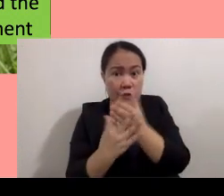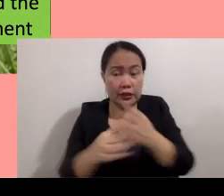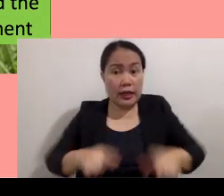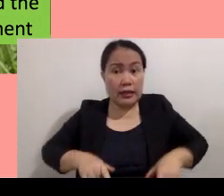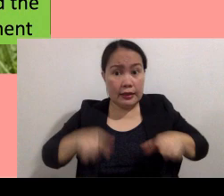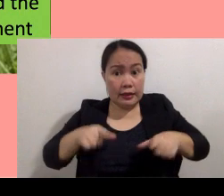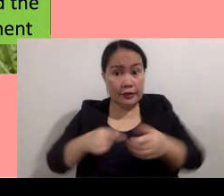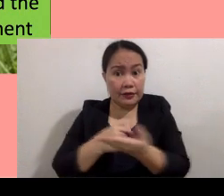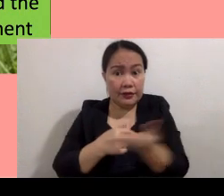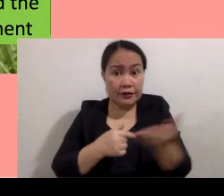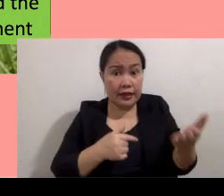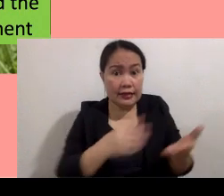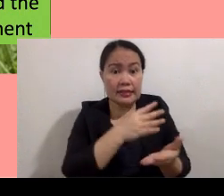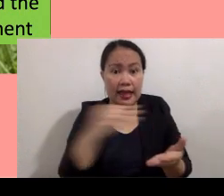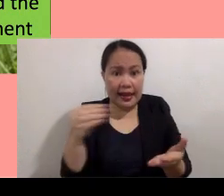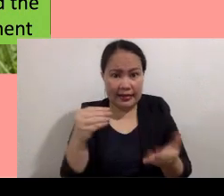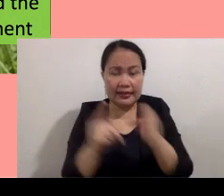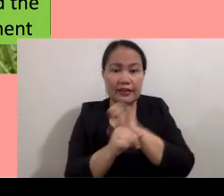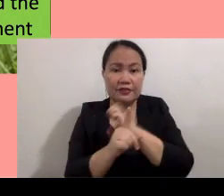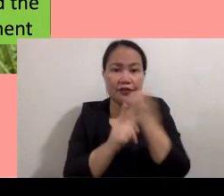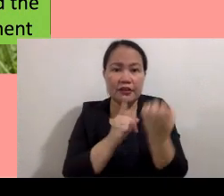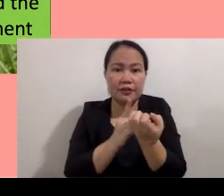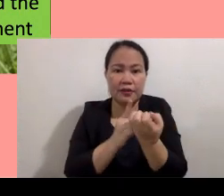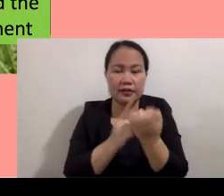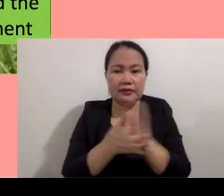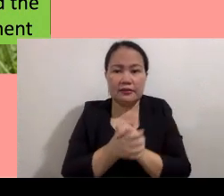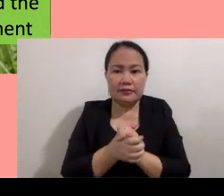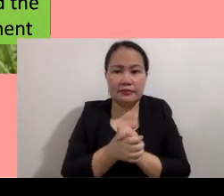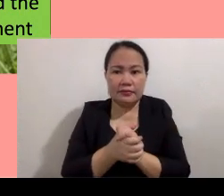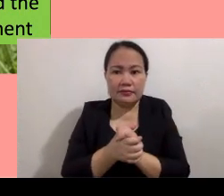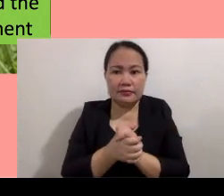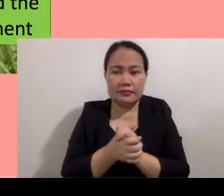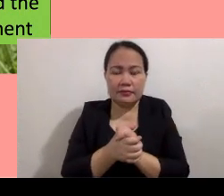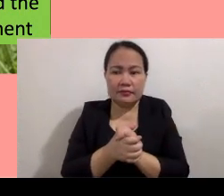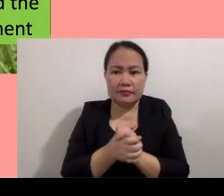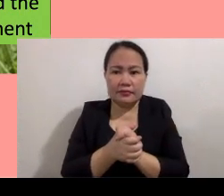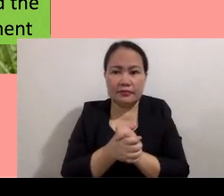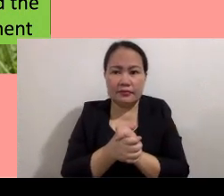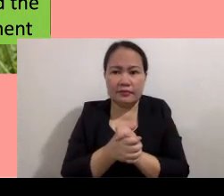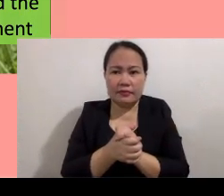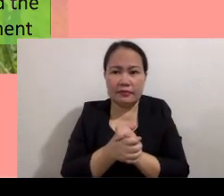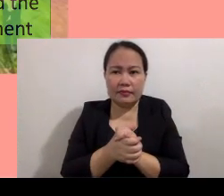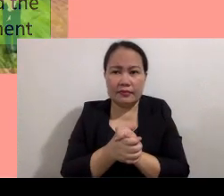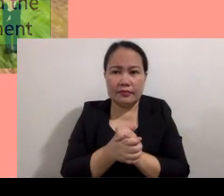mga bagay na may buhay at ng kanilang kapaligiran.